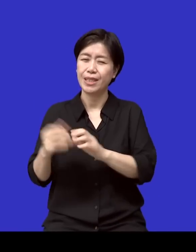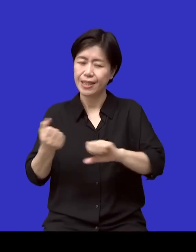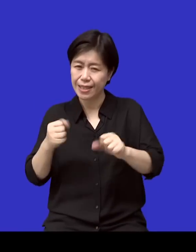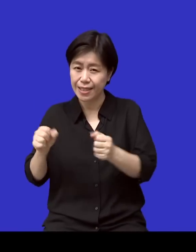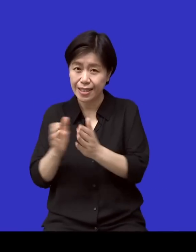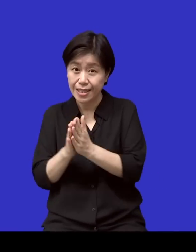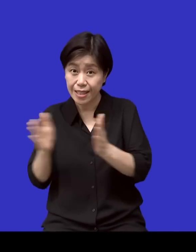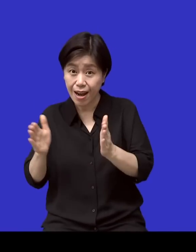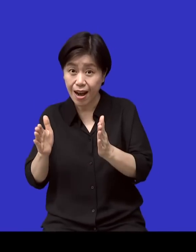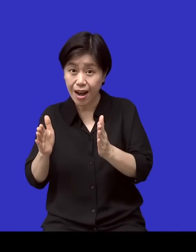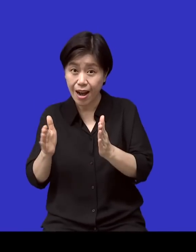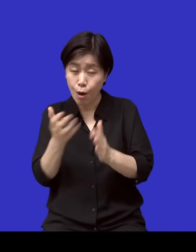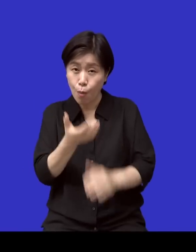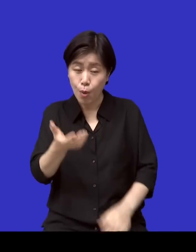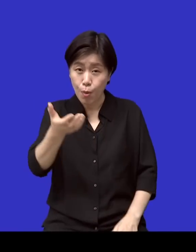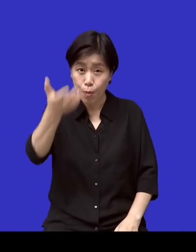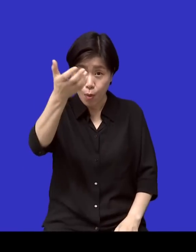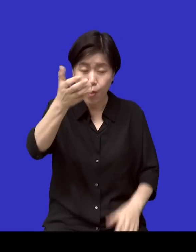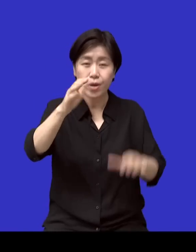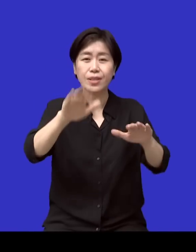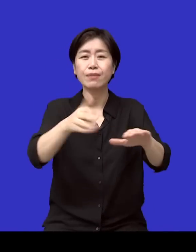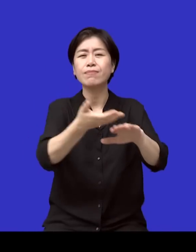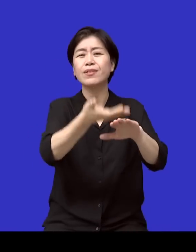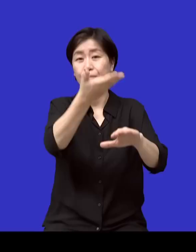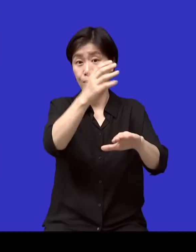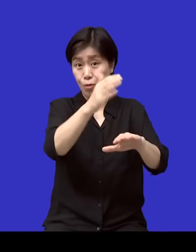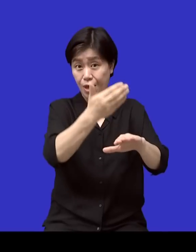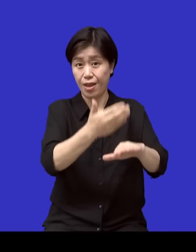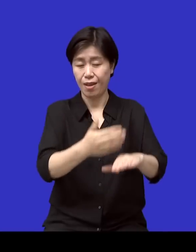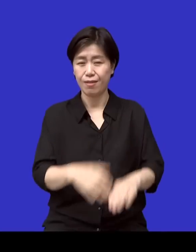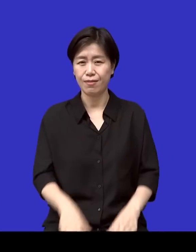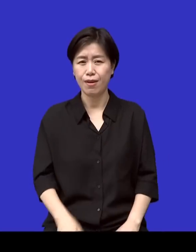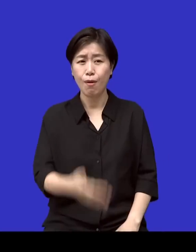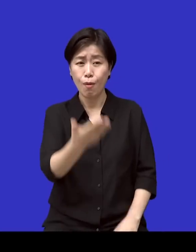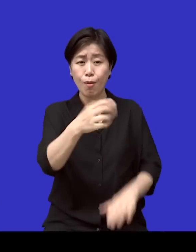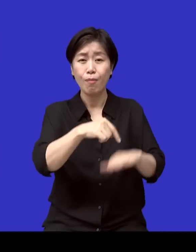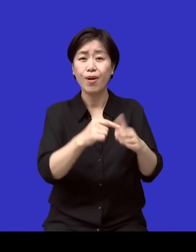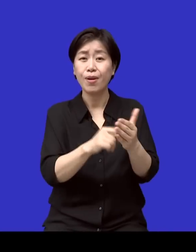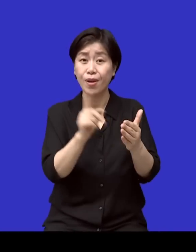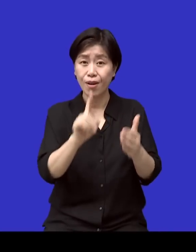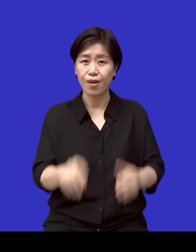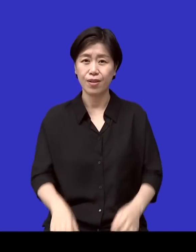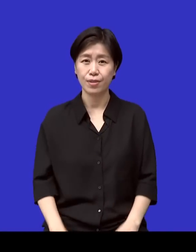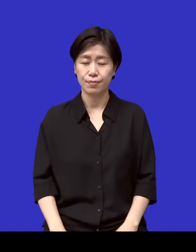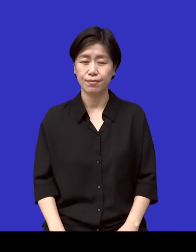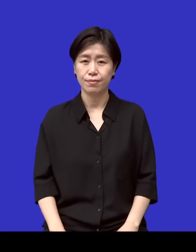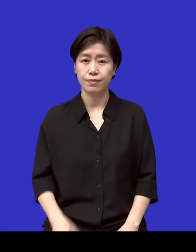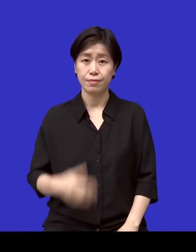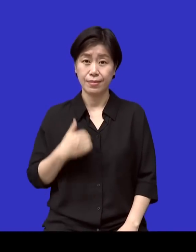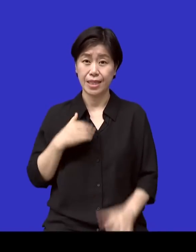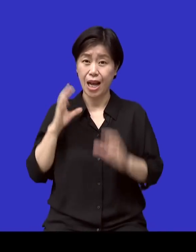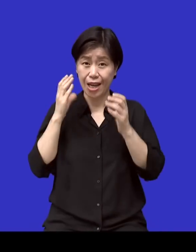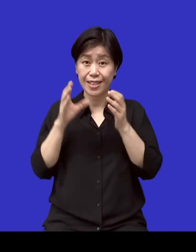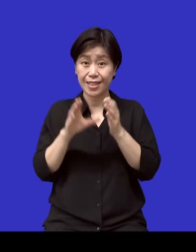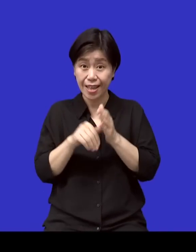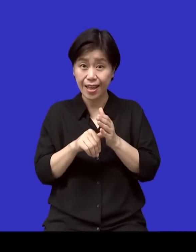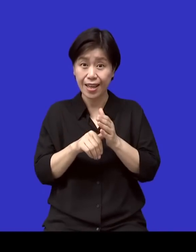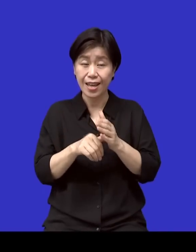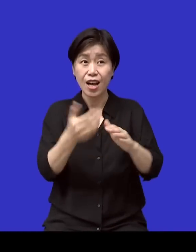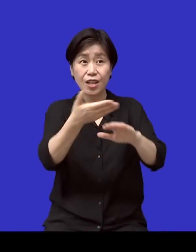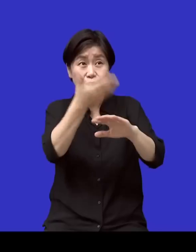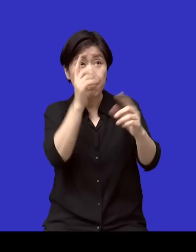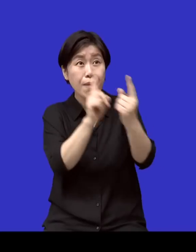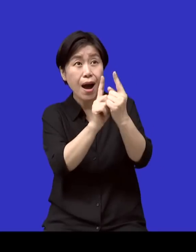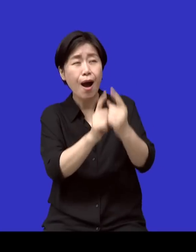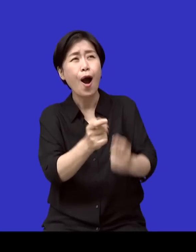사실 이제 모든 사람의 모범이 돼야 되겠다는 사실 생각은 있어요. 네. 내가 저 언니처럼, 저도 왜냐면 어렸을 때 나도 저